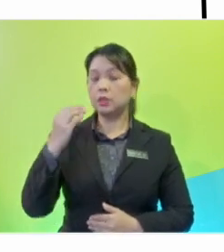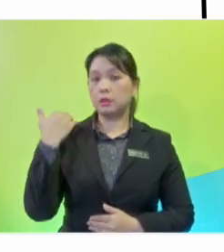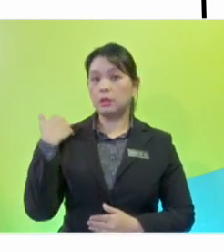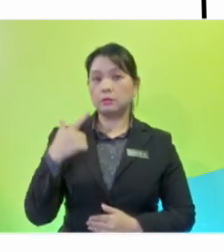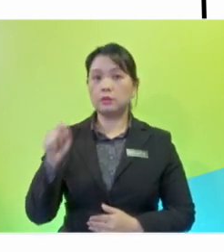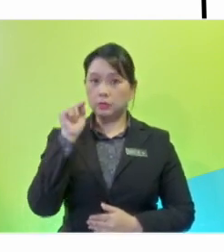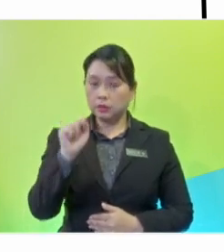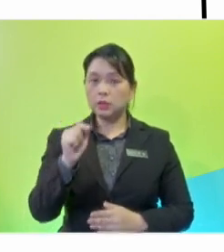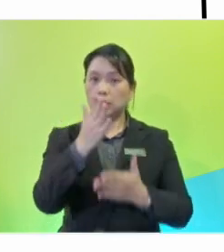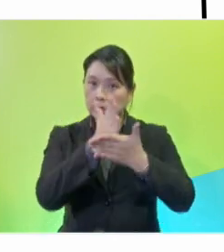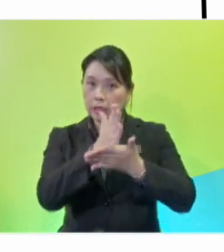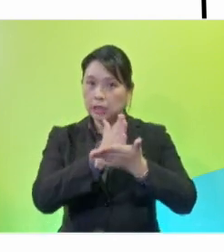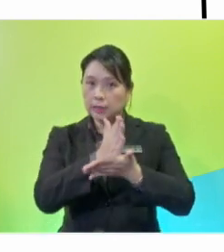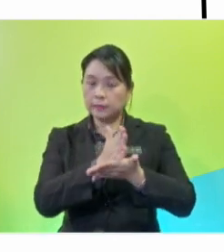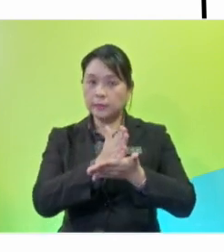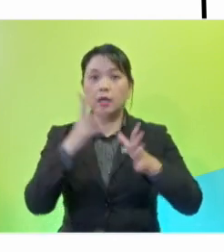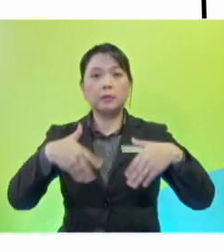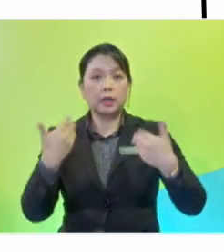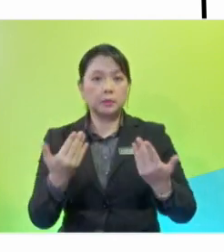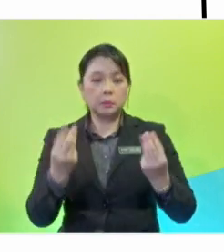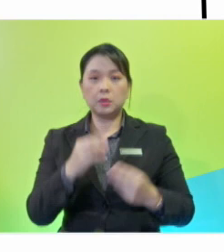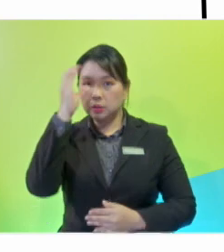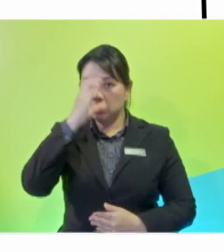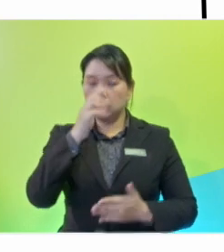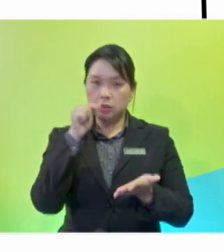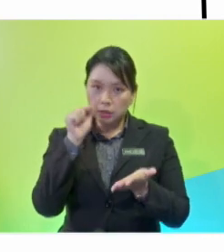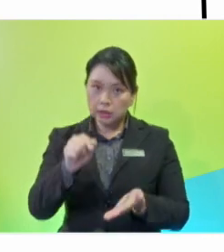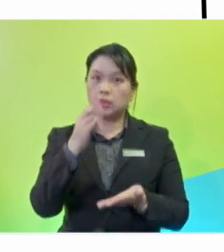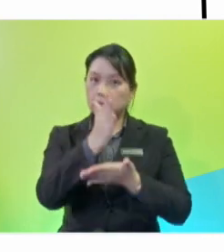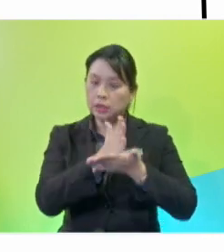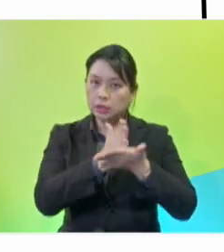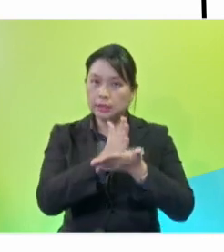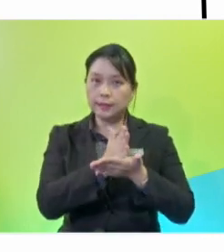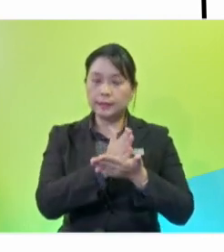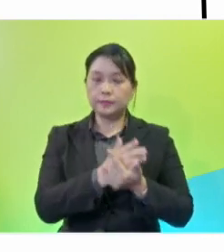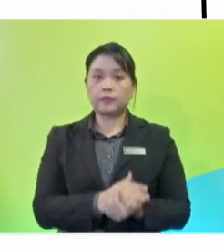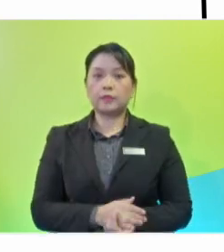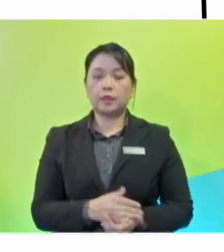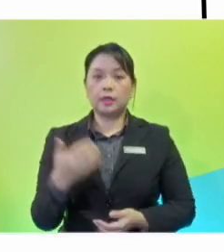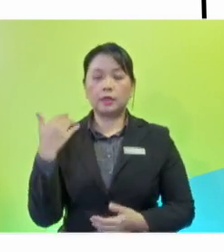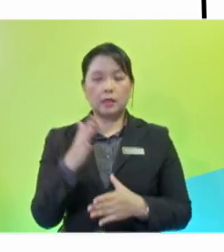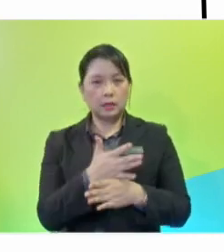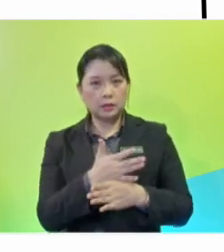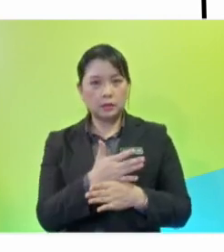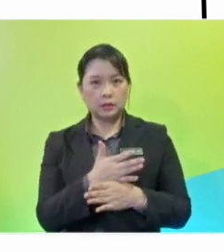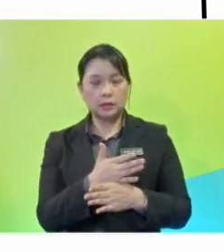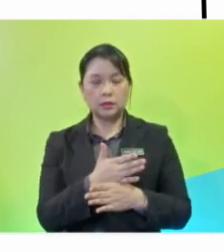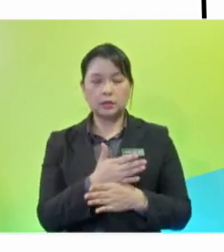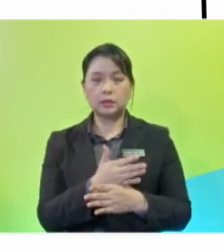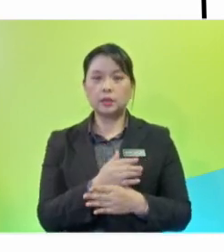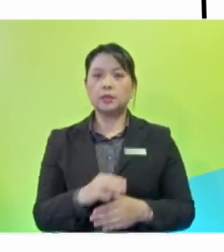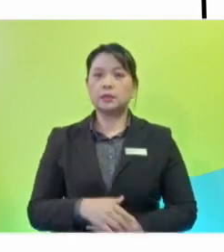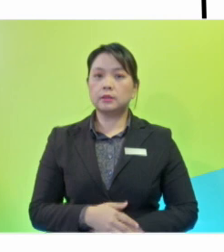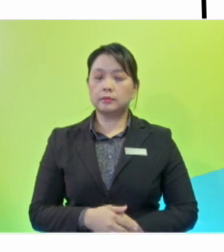titik tengah seperti yang kamu tahu nilai titik Tengah antara I dan I